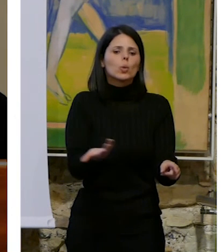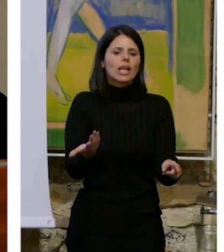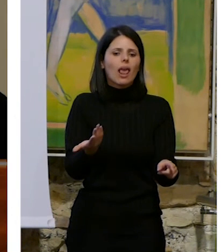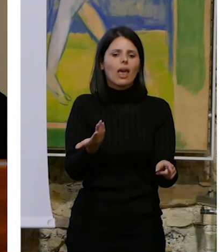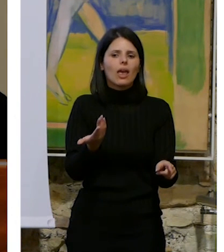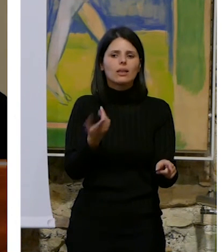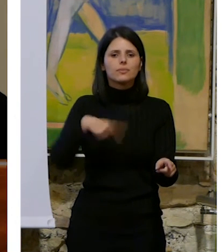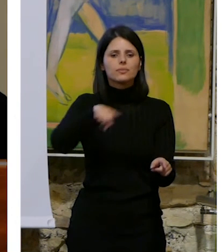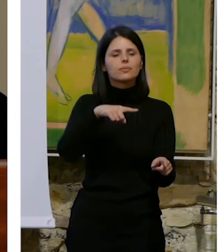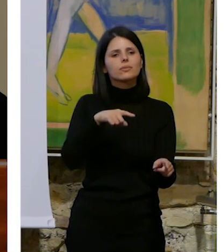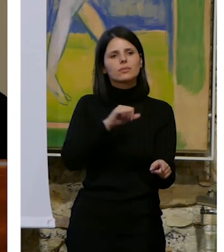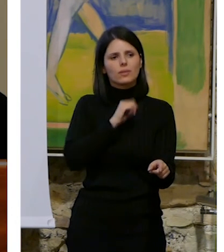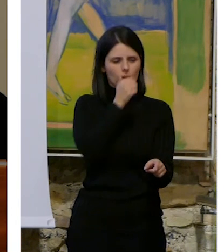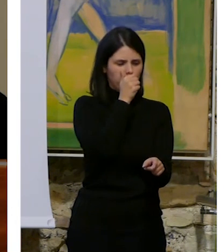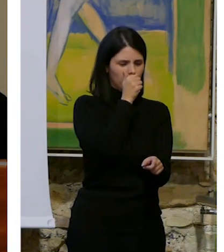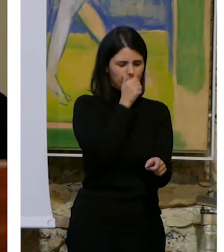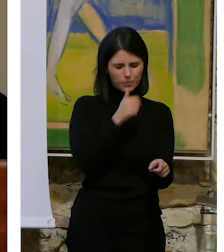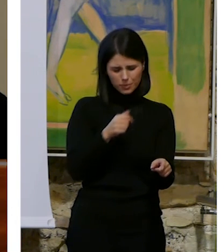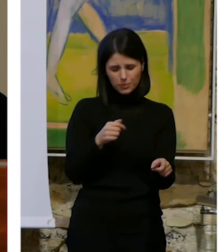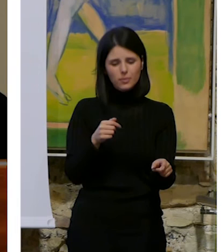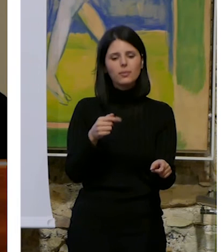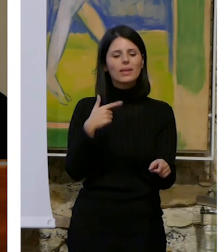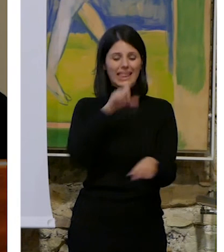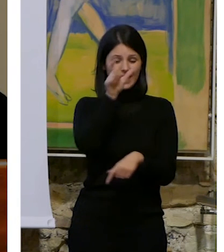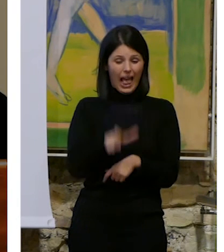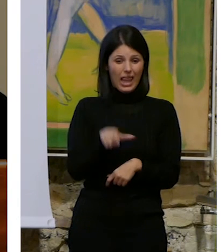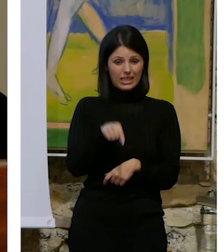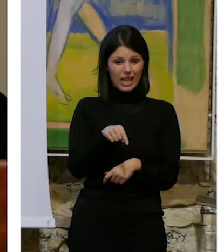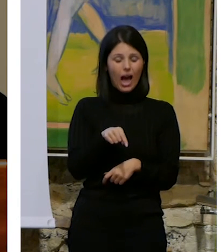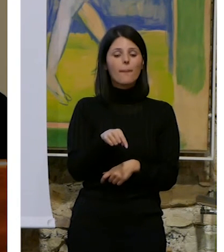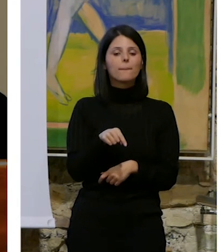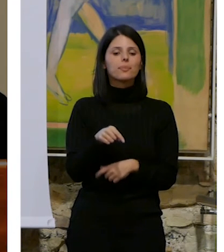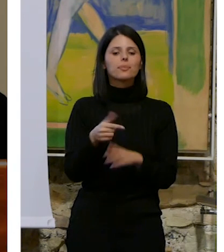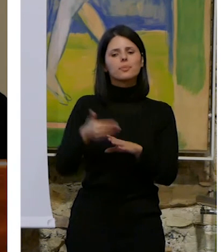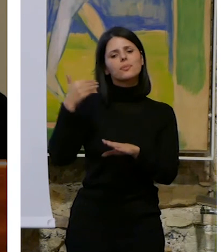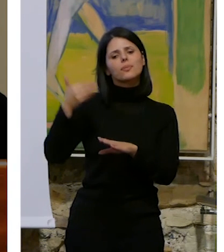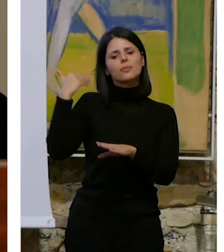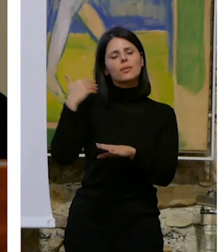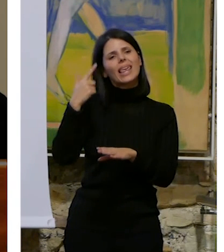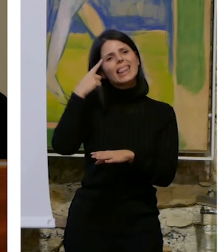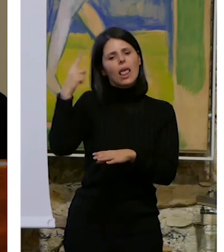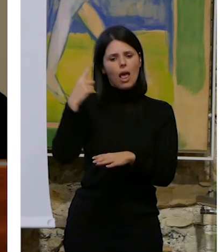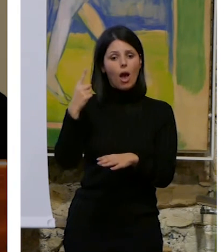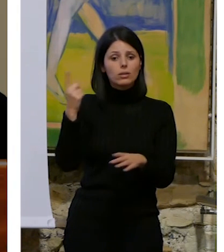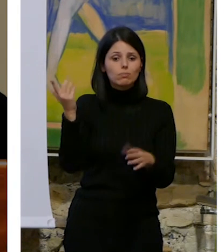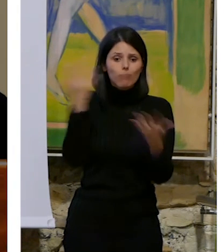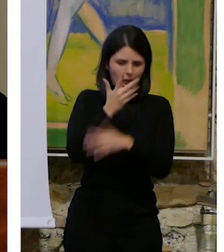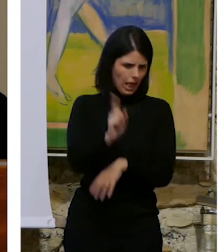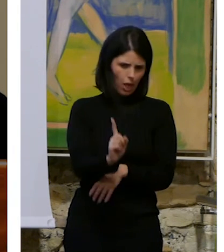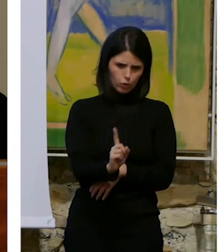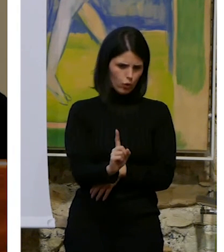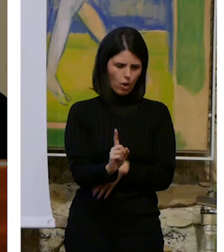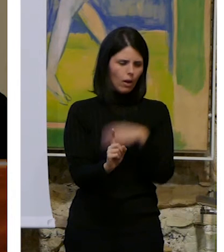un po' conto. La società di ieri in Italia era in fondo, non era sbagliata.